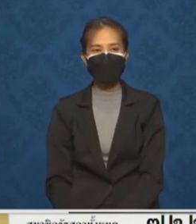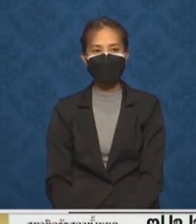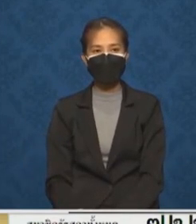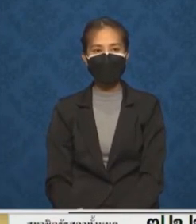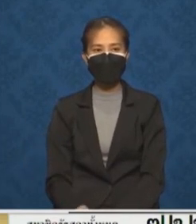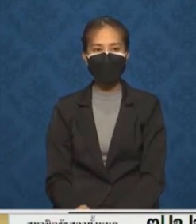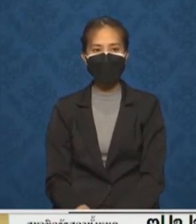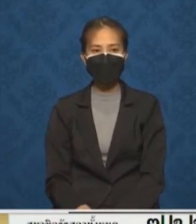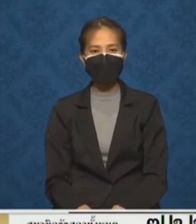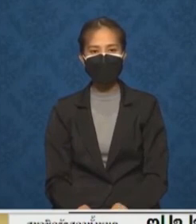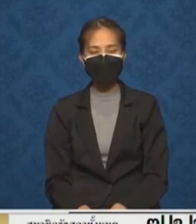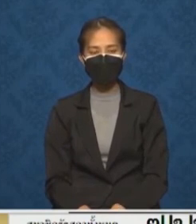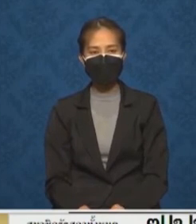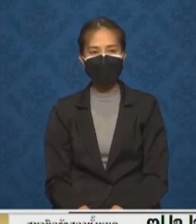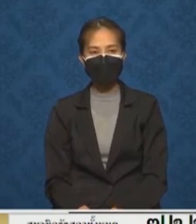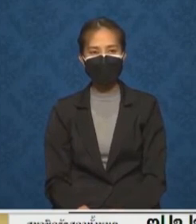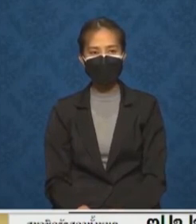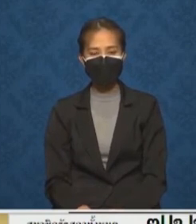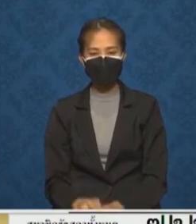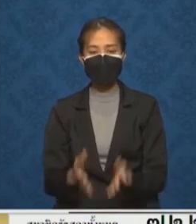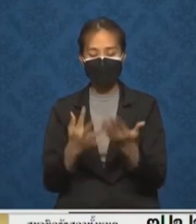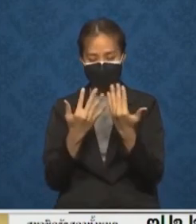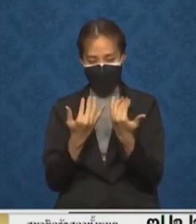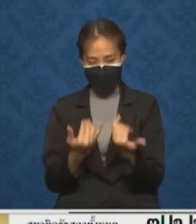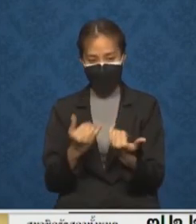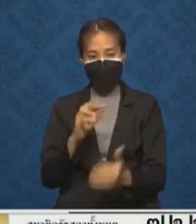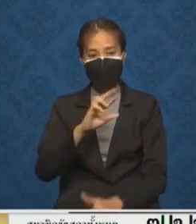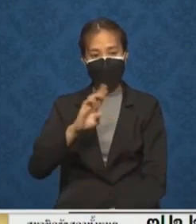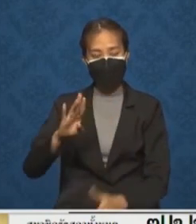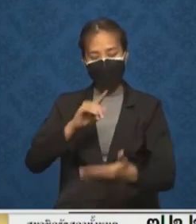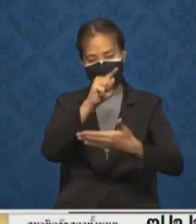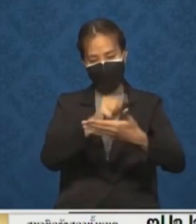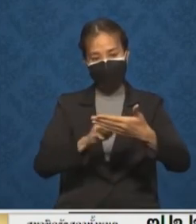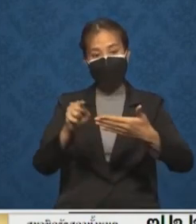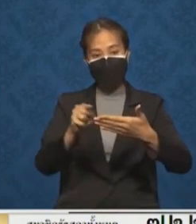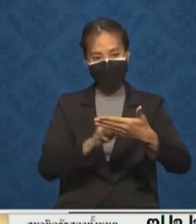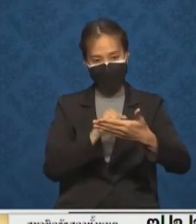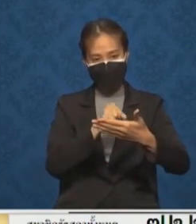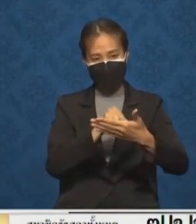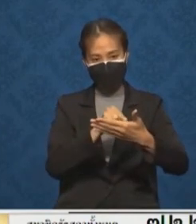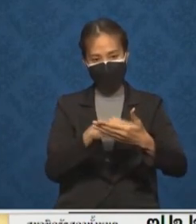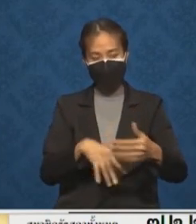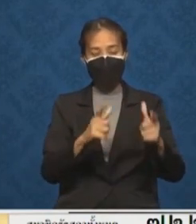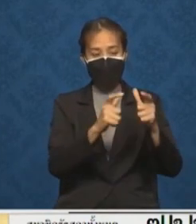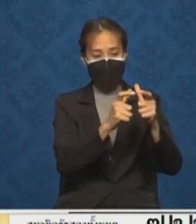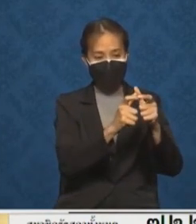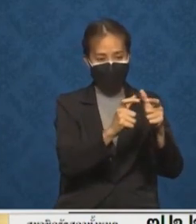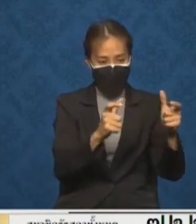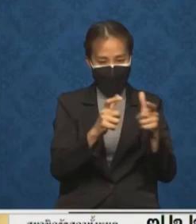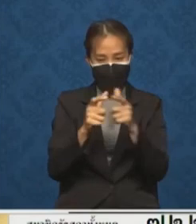ท่านประธานครับแล้วระบบเลือกตั้งในระบบการใช้บัตรเลือกตั้งที่สองใบที่